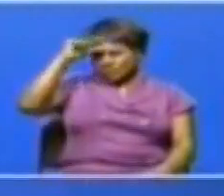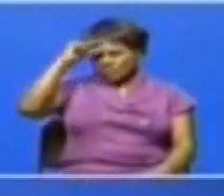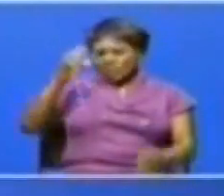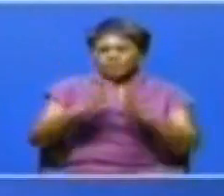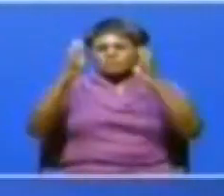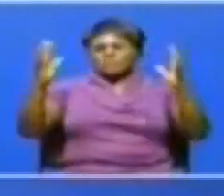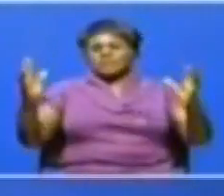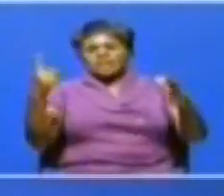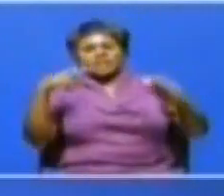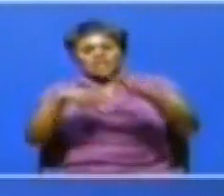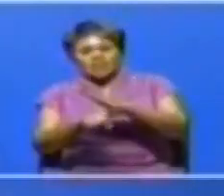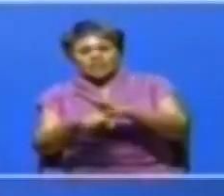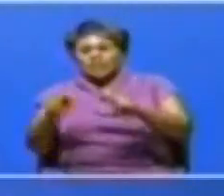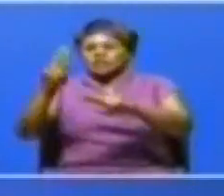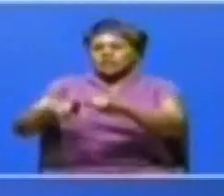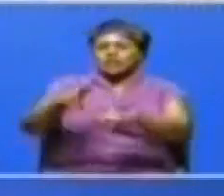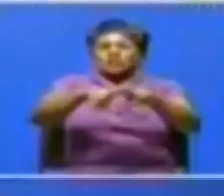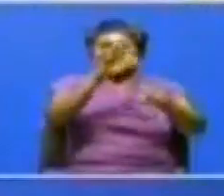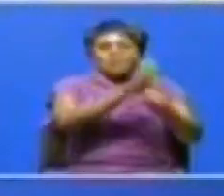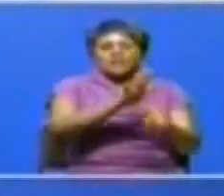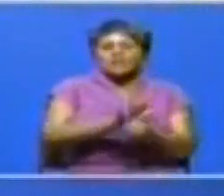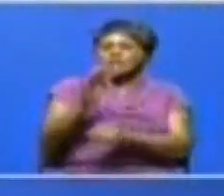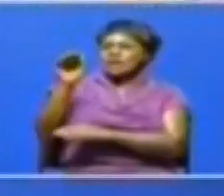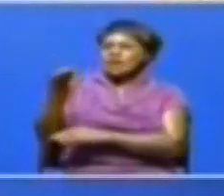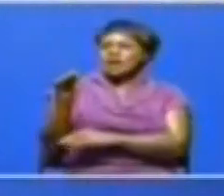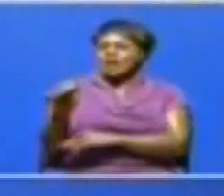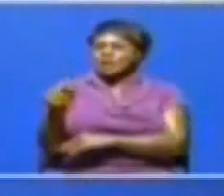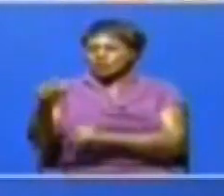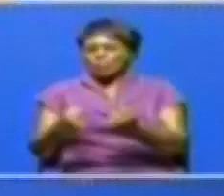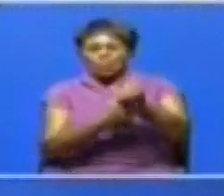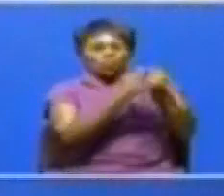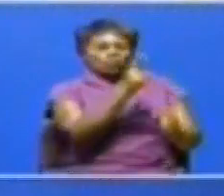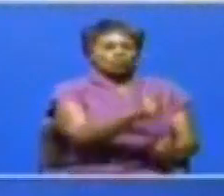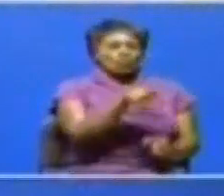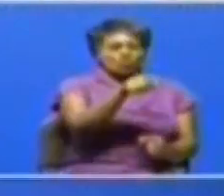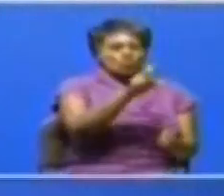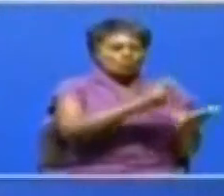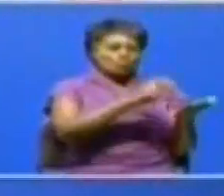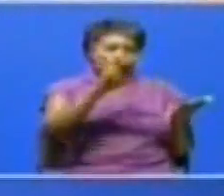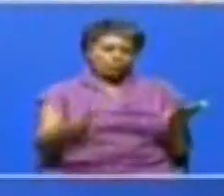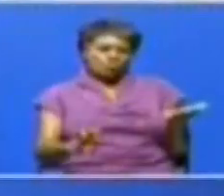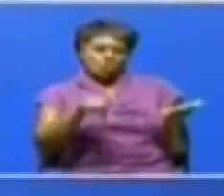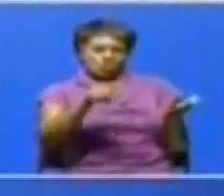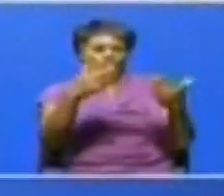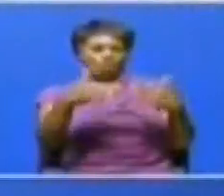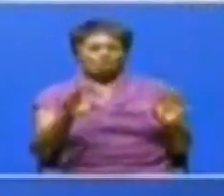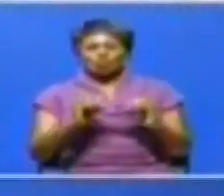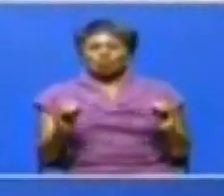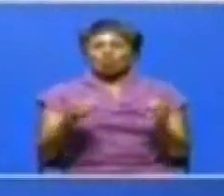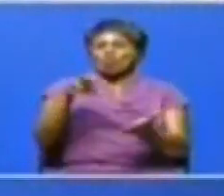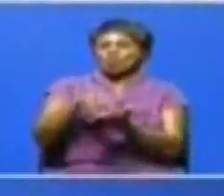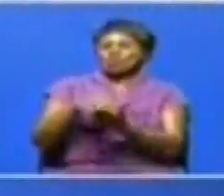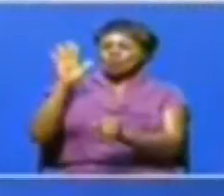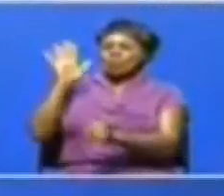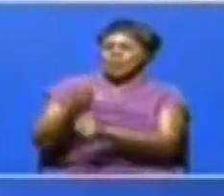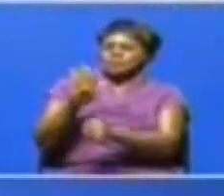kubwa, tukiingia viti ni vingi, kwa hivyo tunaomba muunge huyu mkono, wewe step down kwa sababu hautapotea, nafasi za